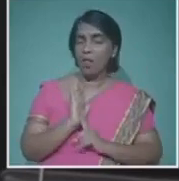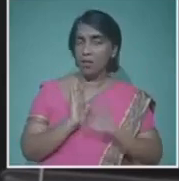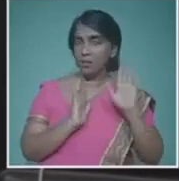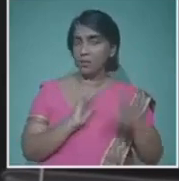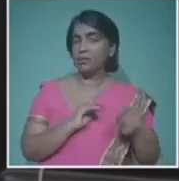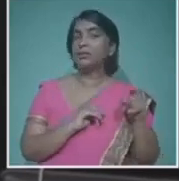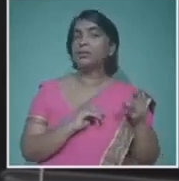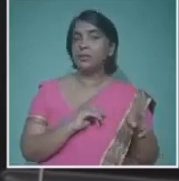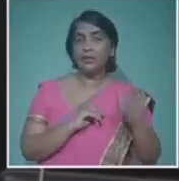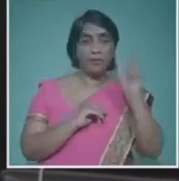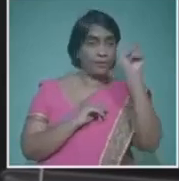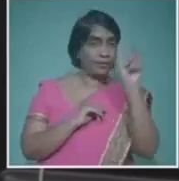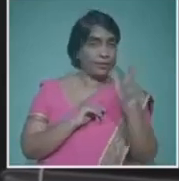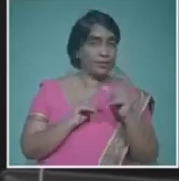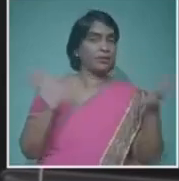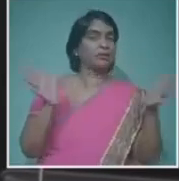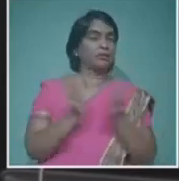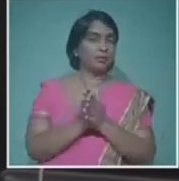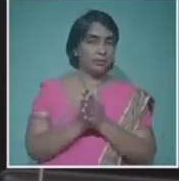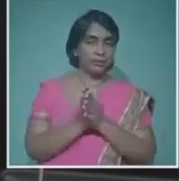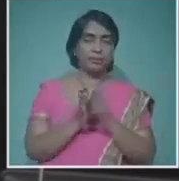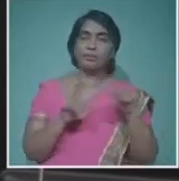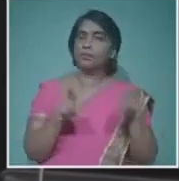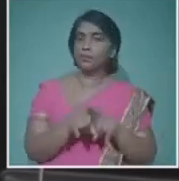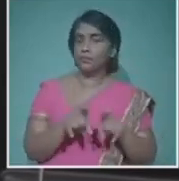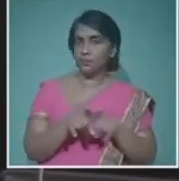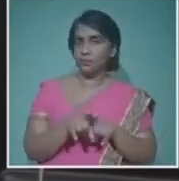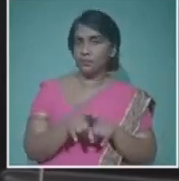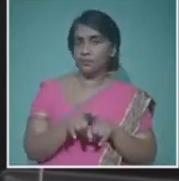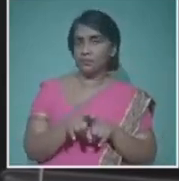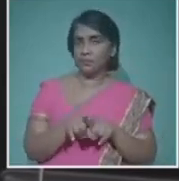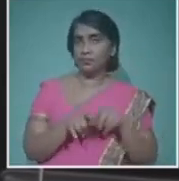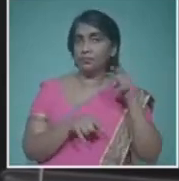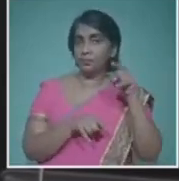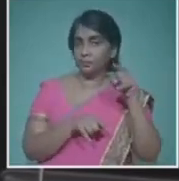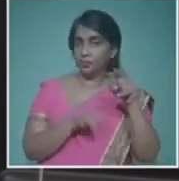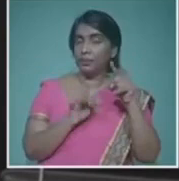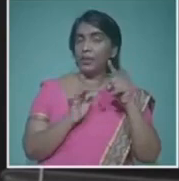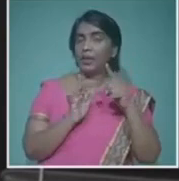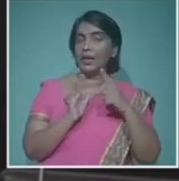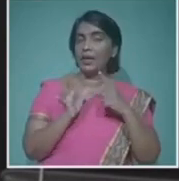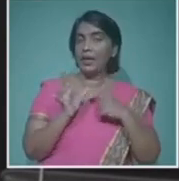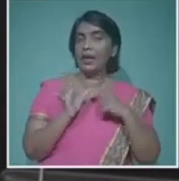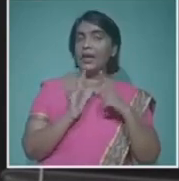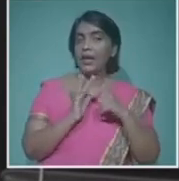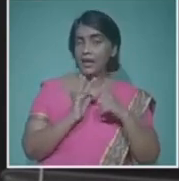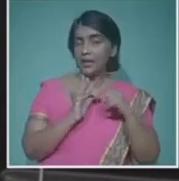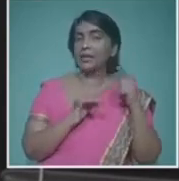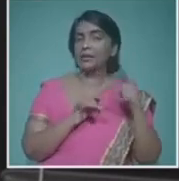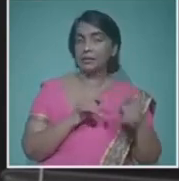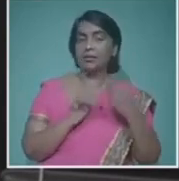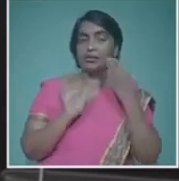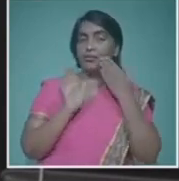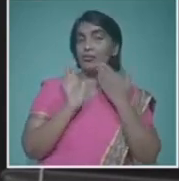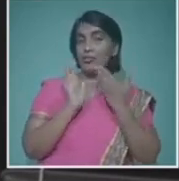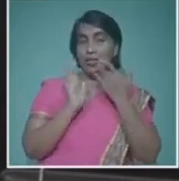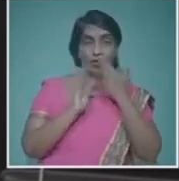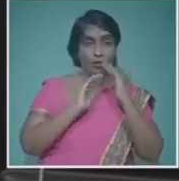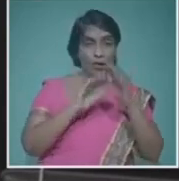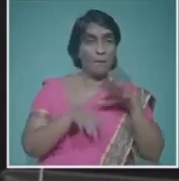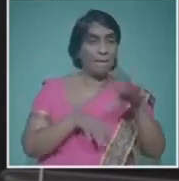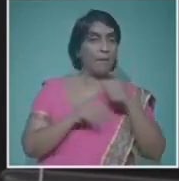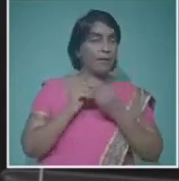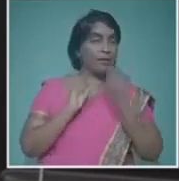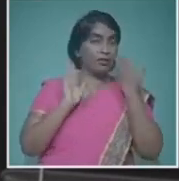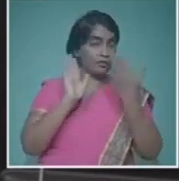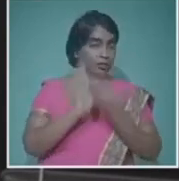ඒ විෂය නිර්දේශයට ඇතුළත් කරන්න, ඒ වගේම AI භාවිතය පාසල් වලට හඳුන්වා දීමේ වැඩසටහන